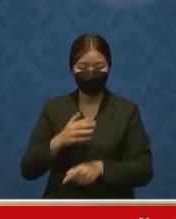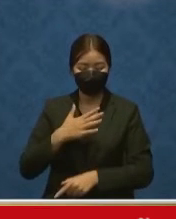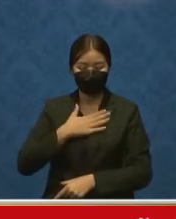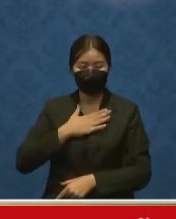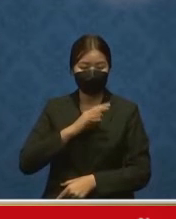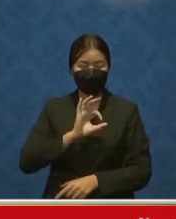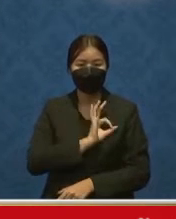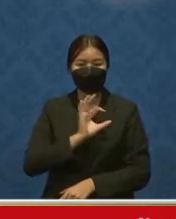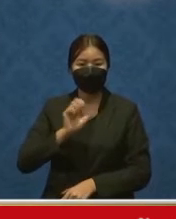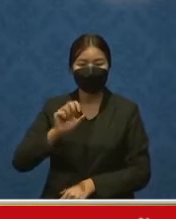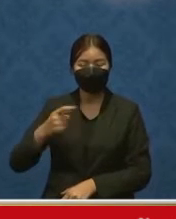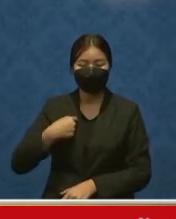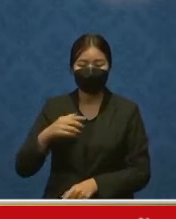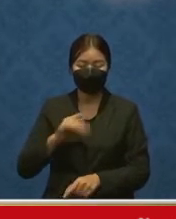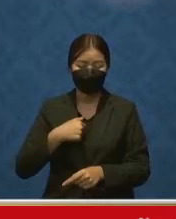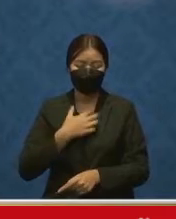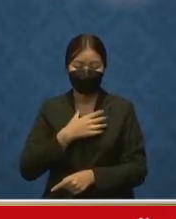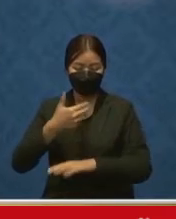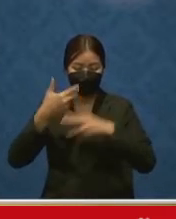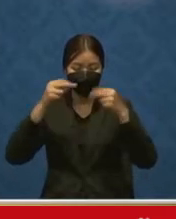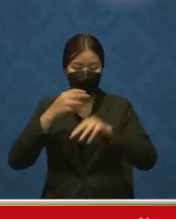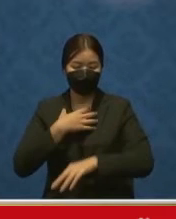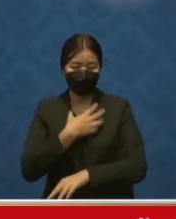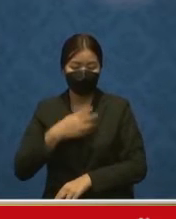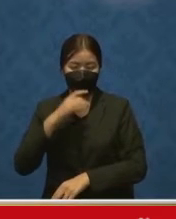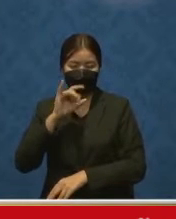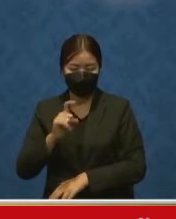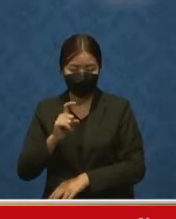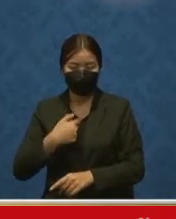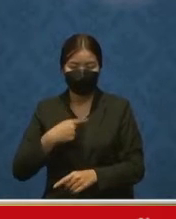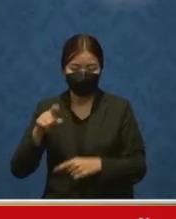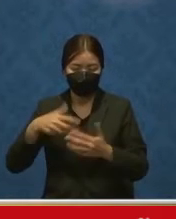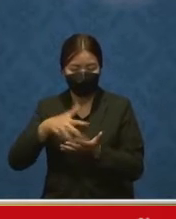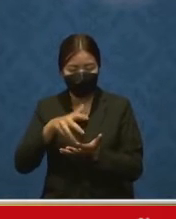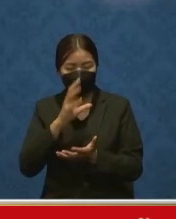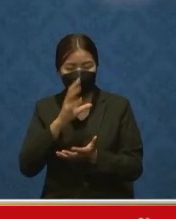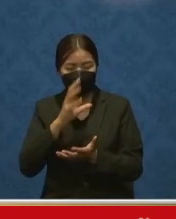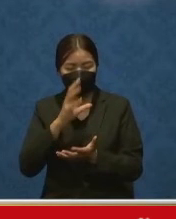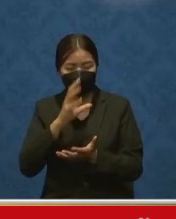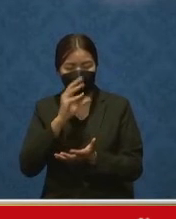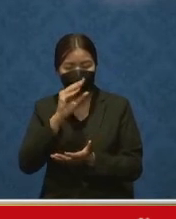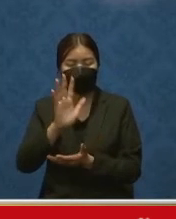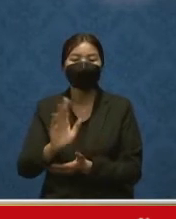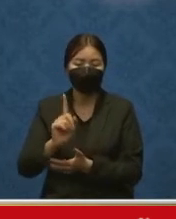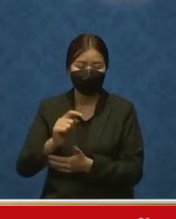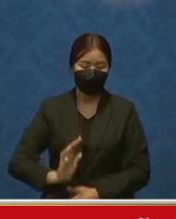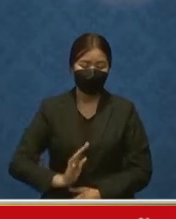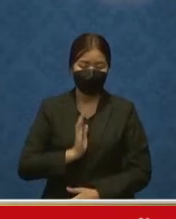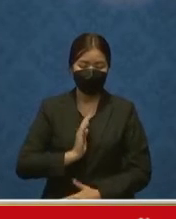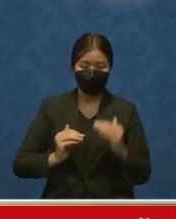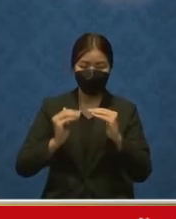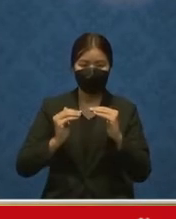ท่านไม่ใช่ที่รองรับอารมณ์นายกถ้าท่านต้องให้เกียรติซึ่งกันและกันแล้วท่าน